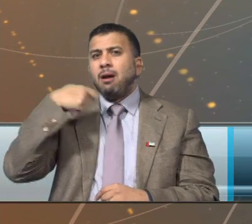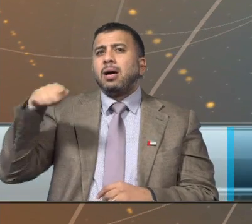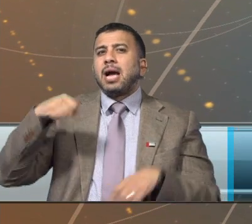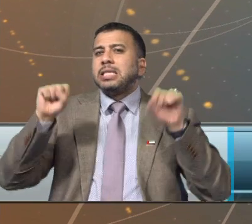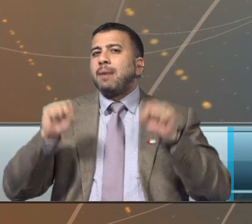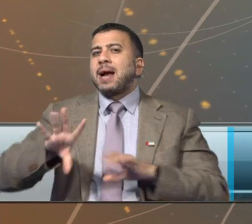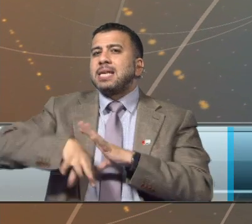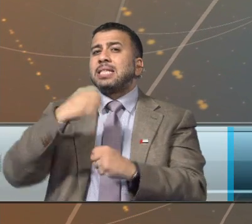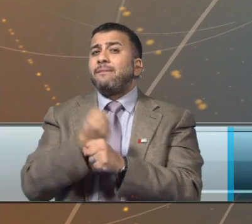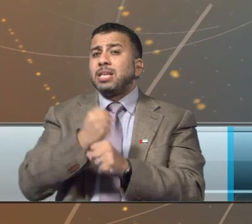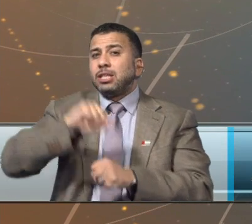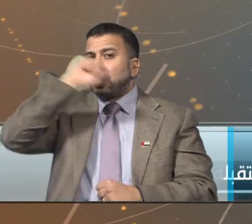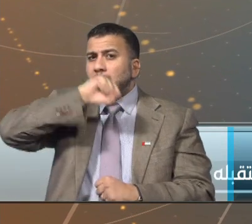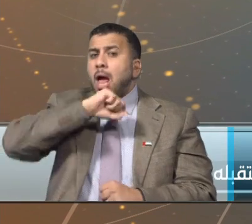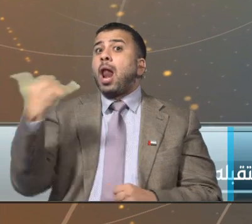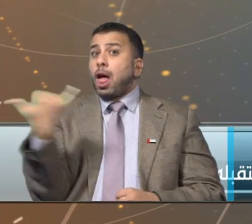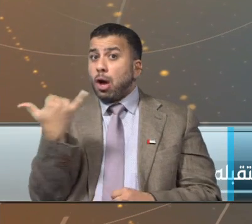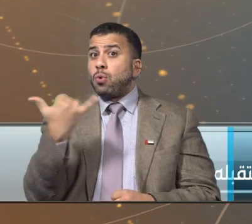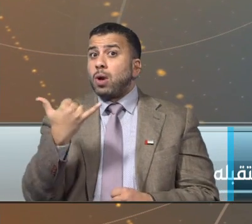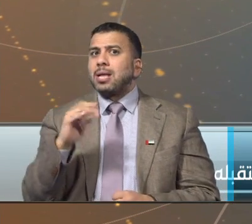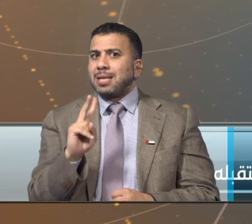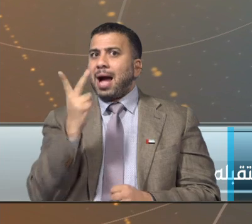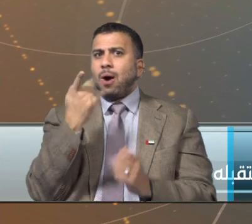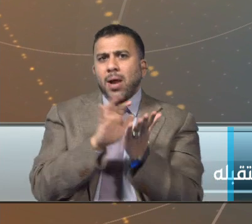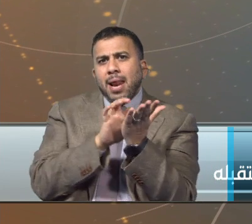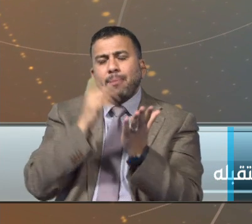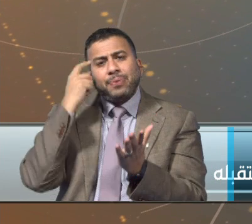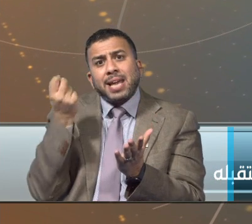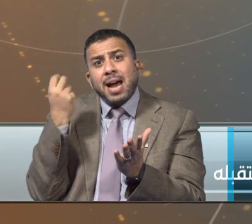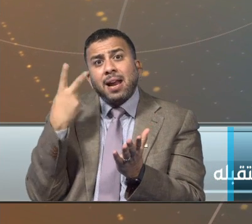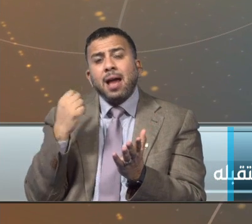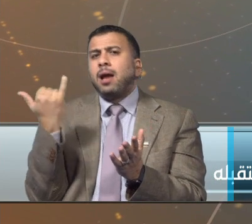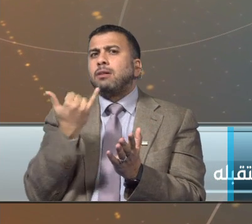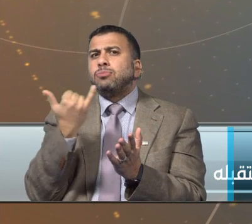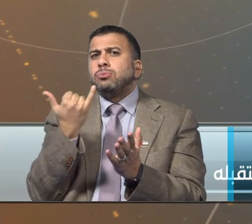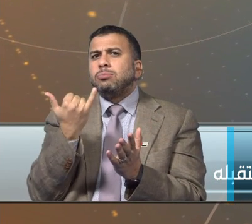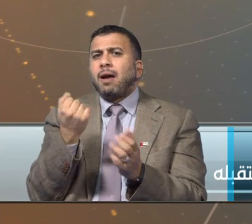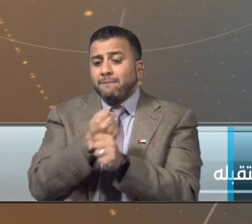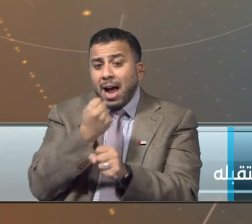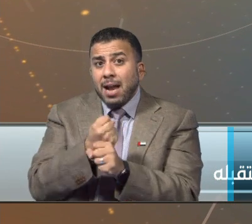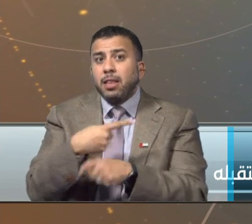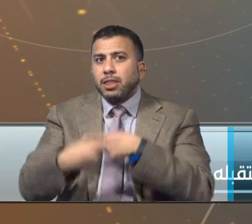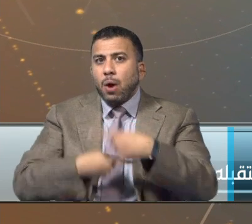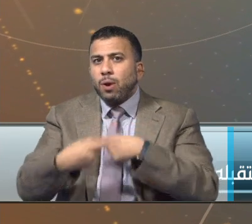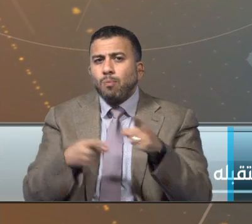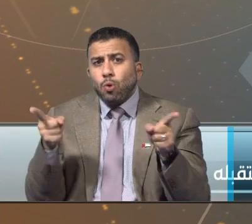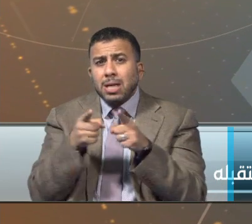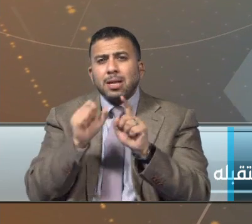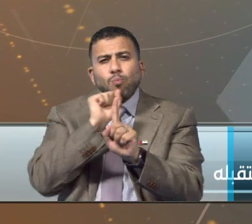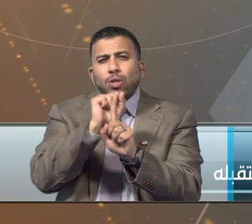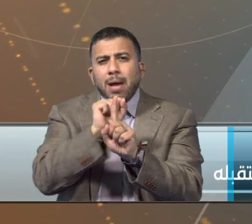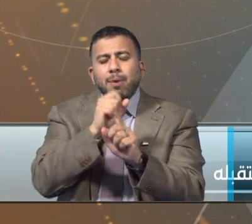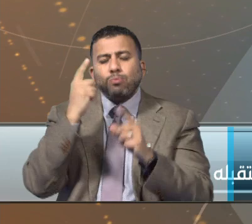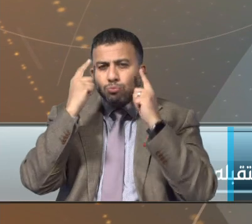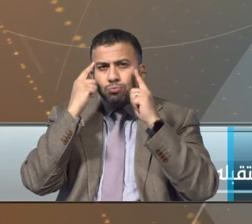المجلس التنفيذي لإمارة الشارقة على ضرورة أن يتحول الابتكار من فعل دوري مقتصر على